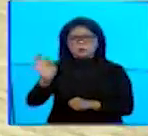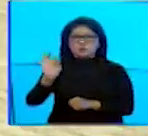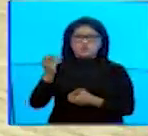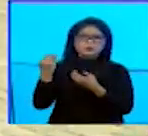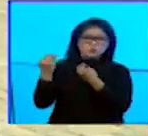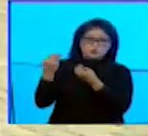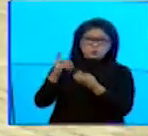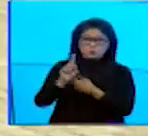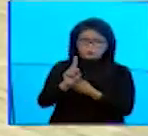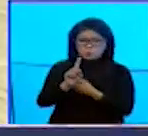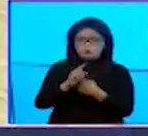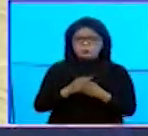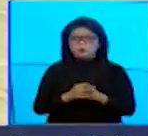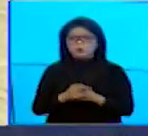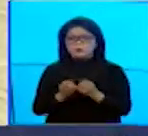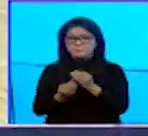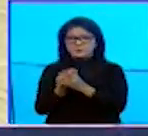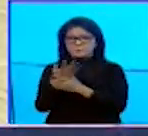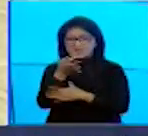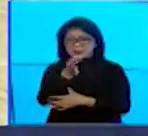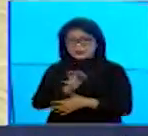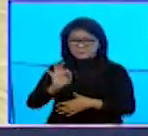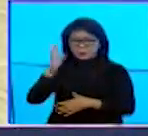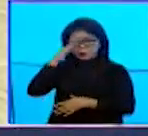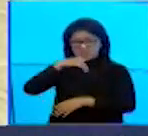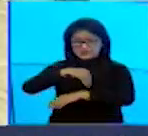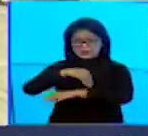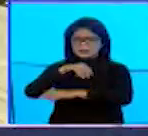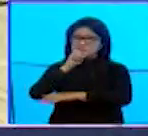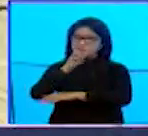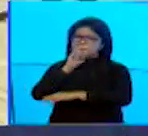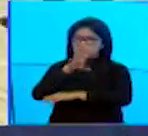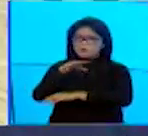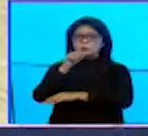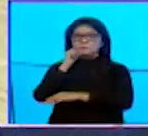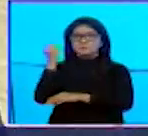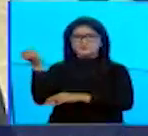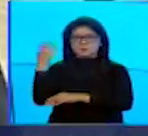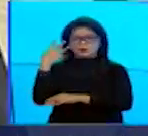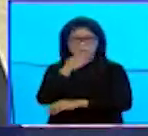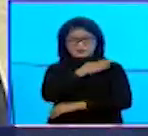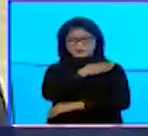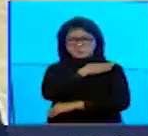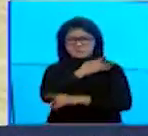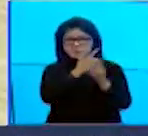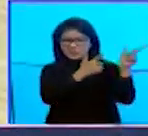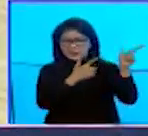juga perkembangan terbaru hari ini jumpa pers akan dilakukan oleh panglima TNI Bersama